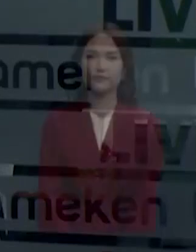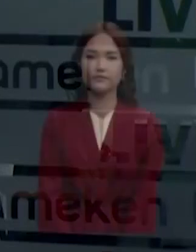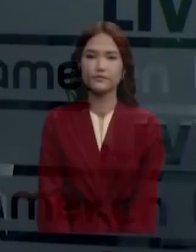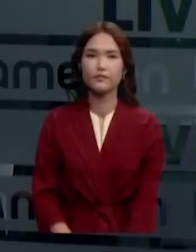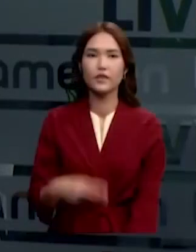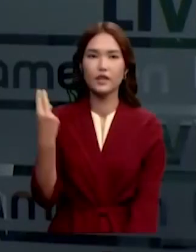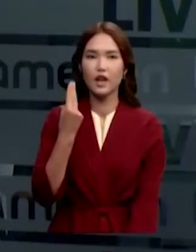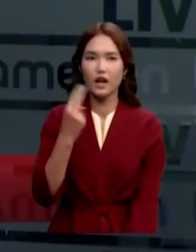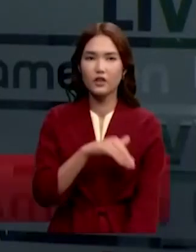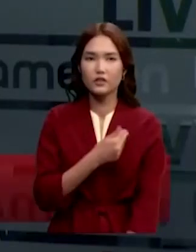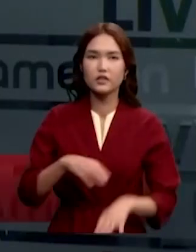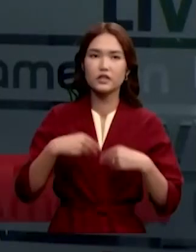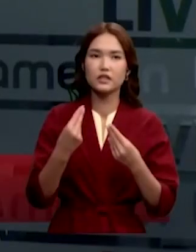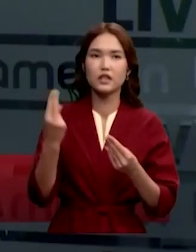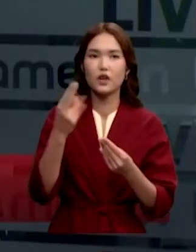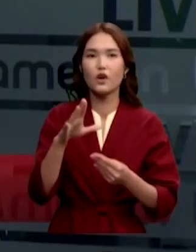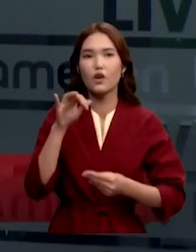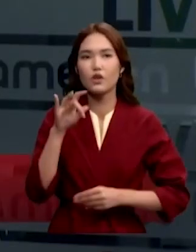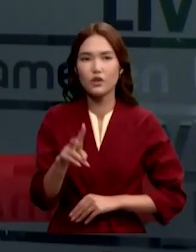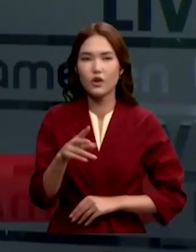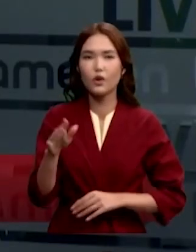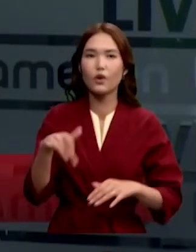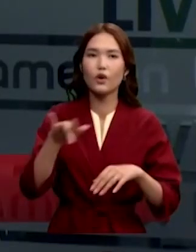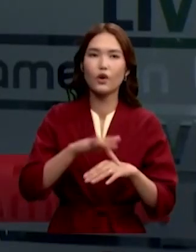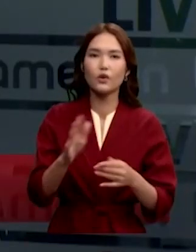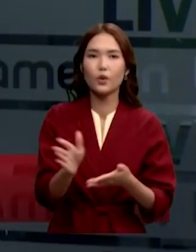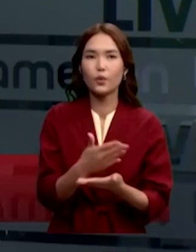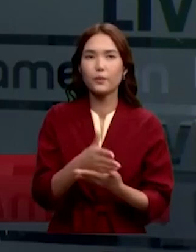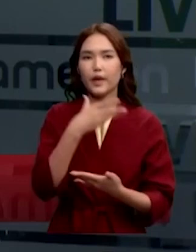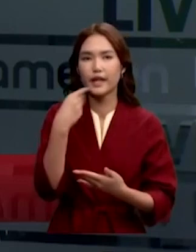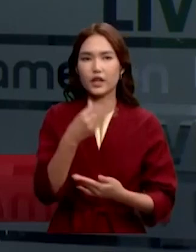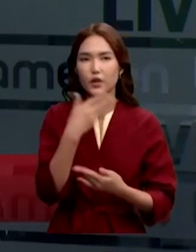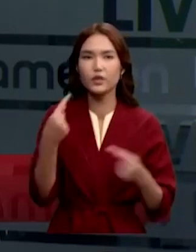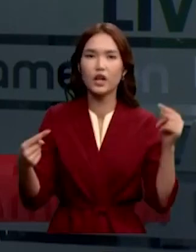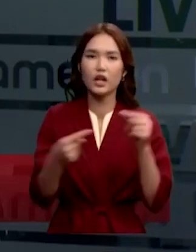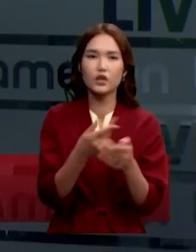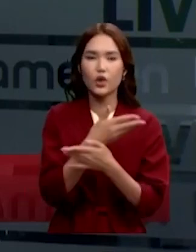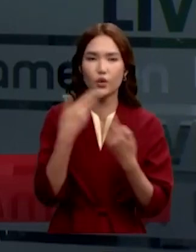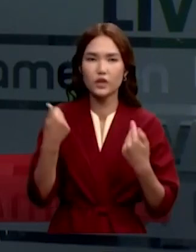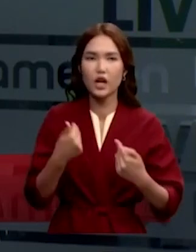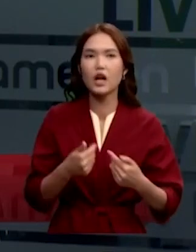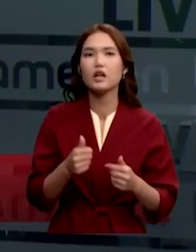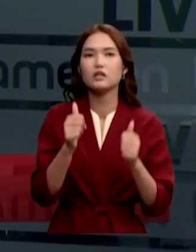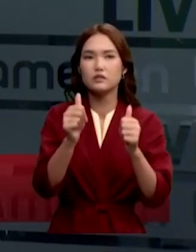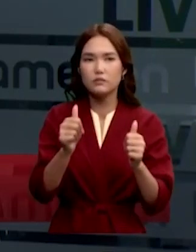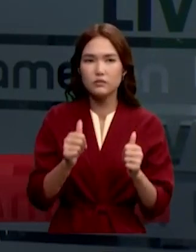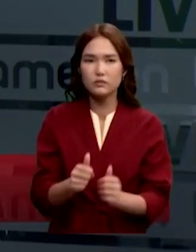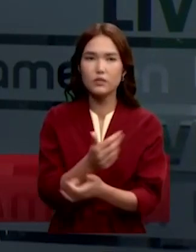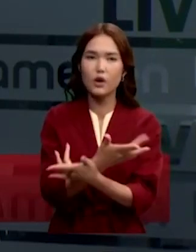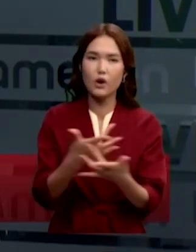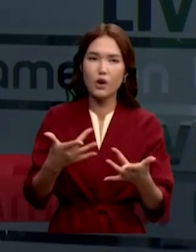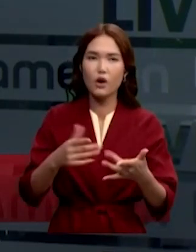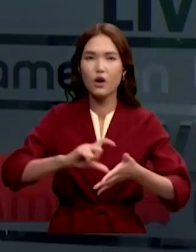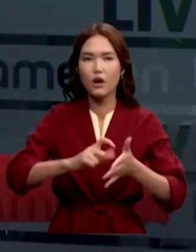Астане хотят придать столичный лоск. В городе убирают некрасивые и несоответствующие стандартам вывески коммерческих объектов.